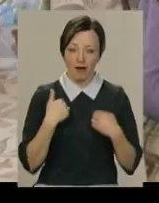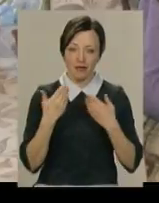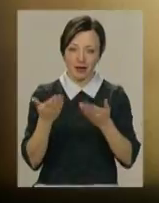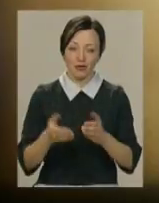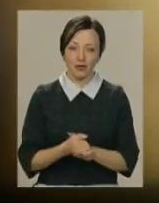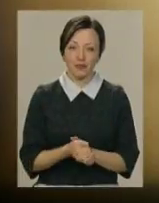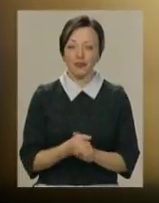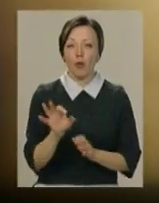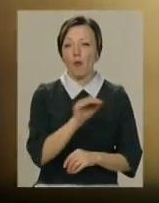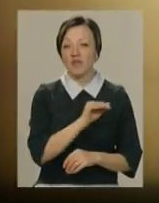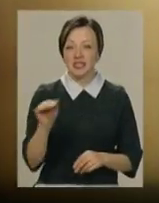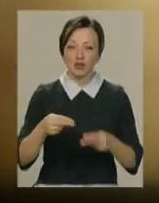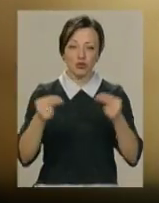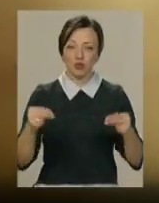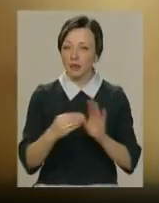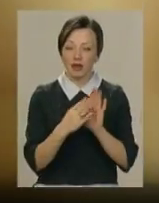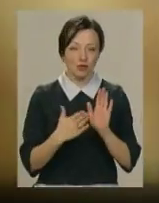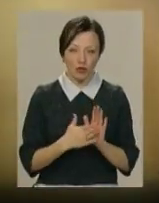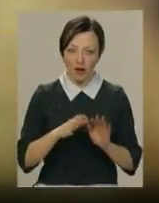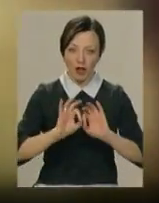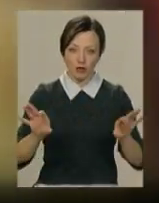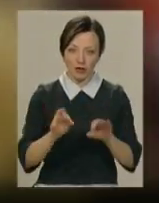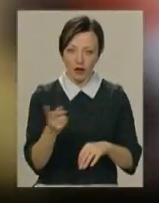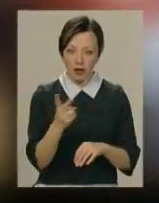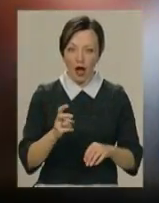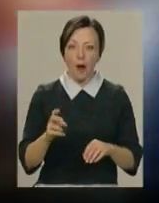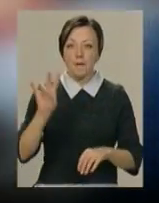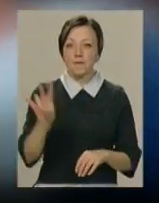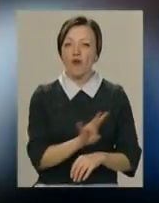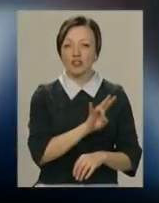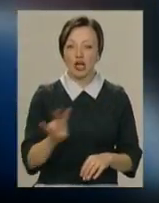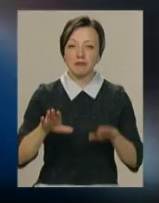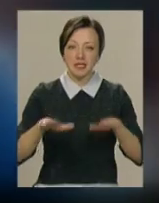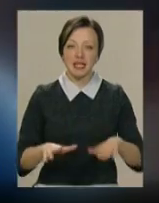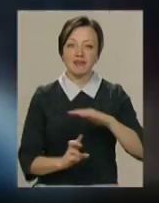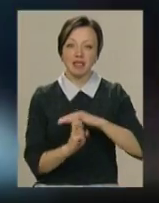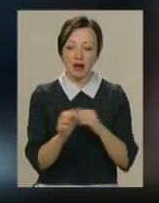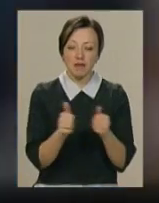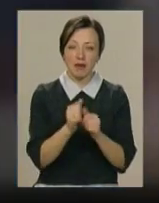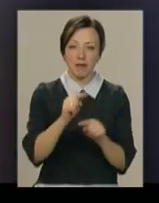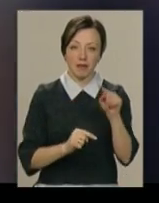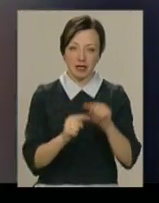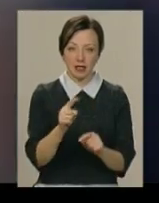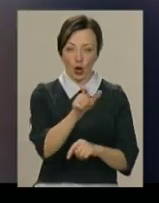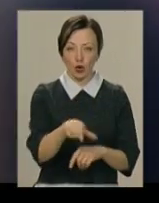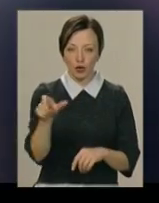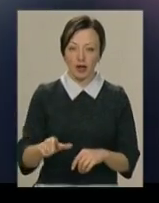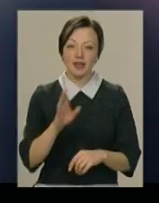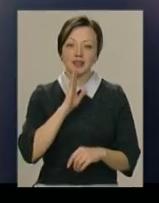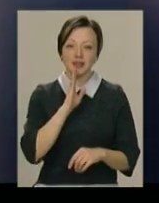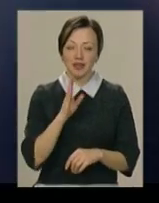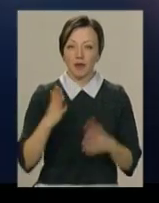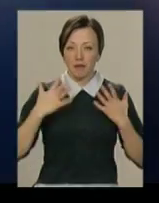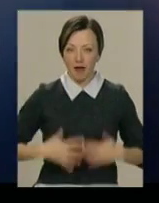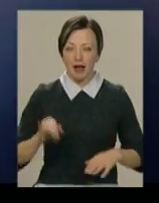йому. Офіційно шлюб не реєстрували, розповідають молодята. Повінчалися у місцевій церкві у колі близьких людей. Наречена йшла під вінець